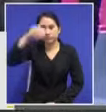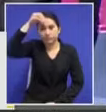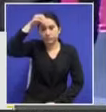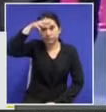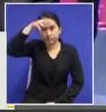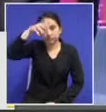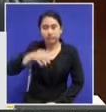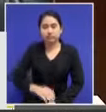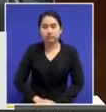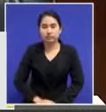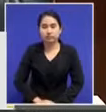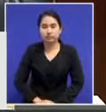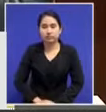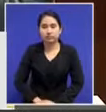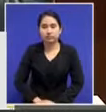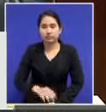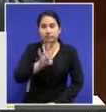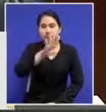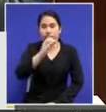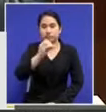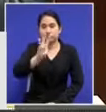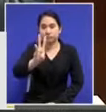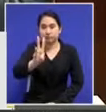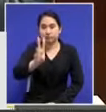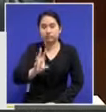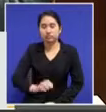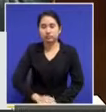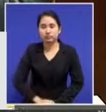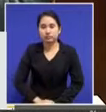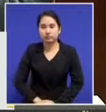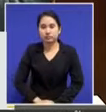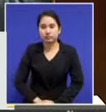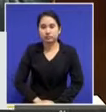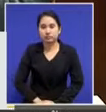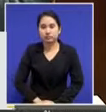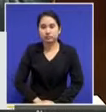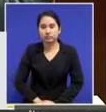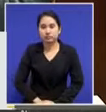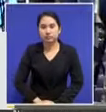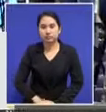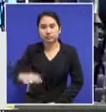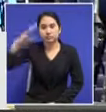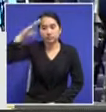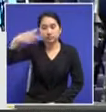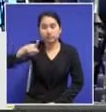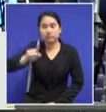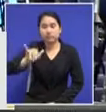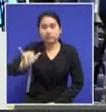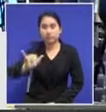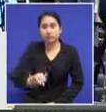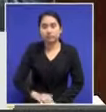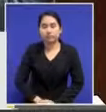จึงรุ่งเรืองกิจครับ 406นายพินโยนิโรธ พลเอกประยุทธ์จันทร์โอชา